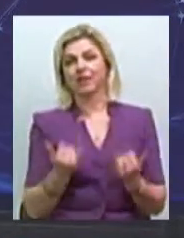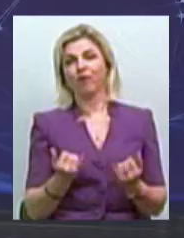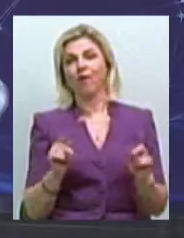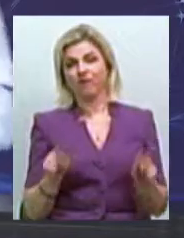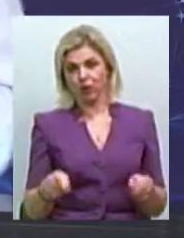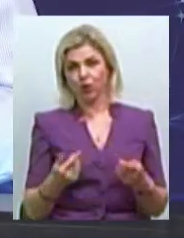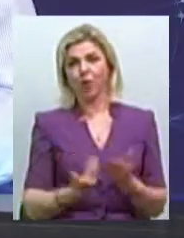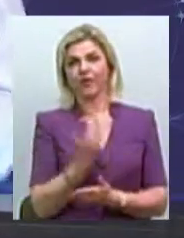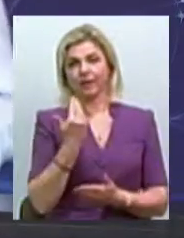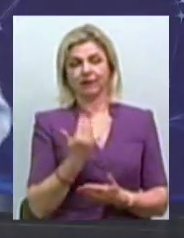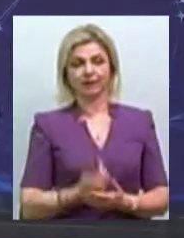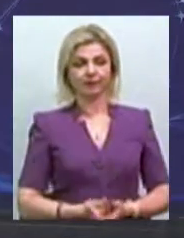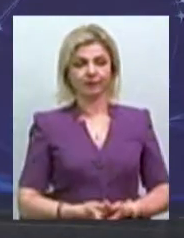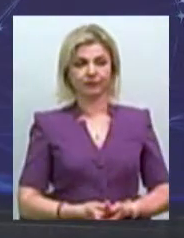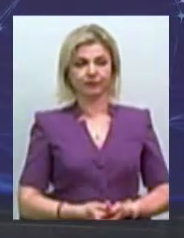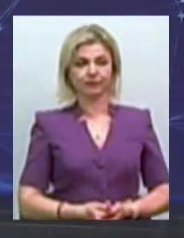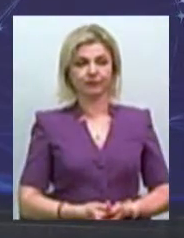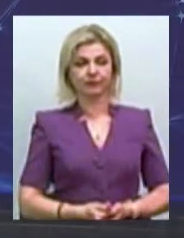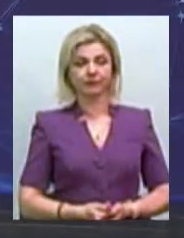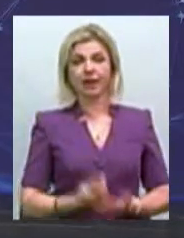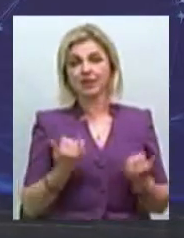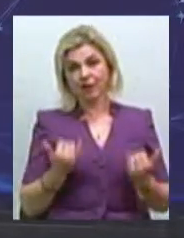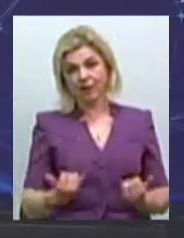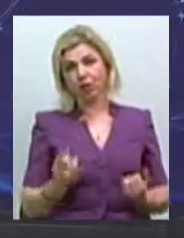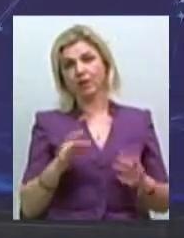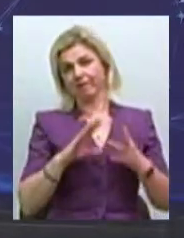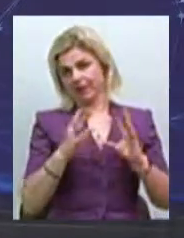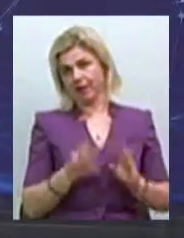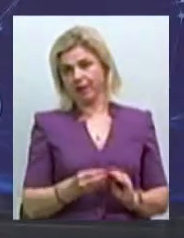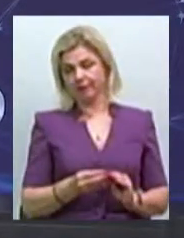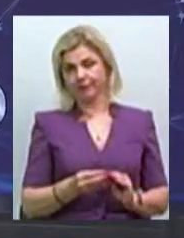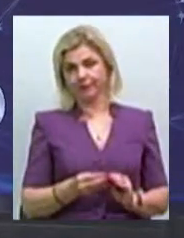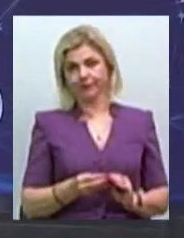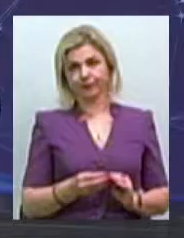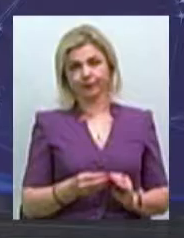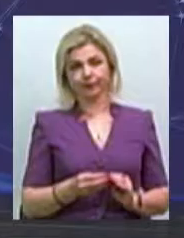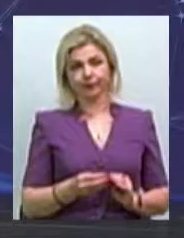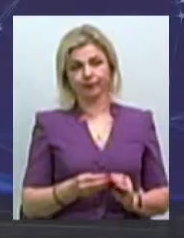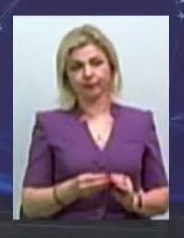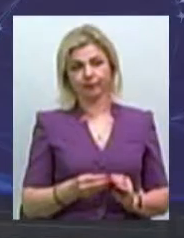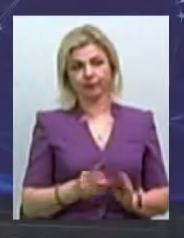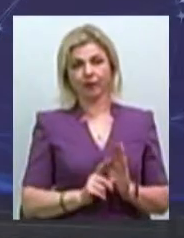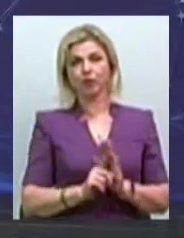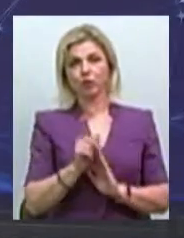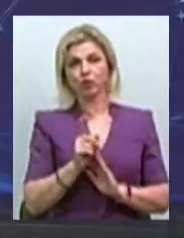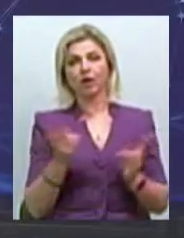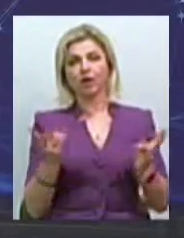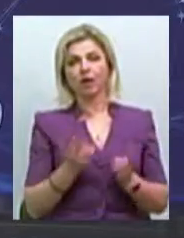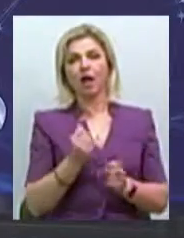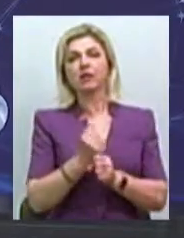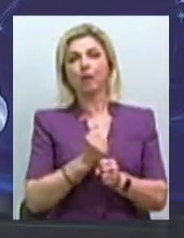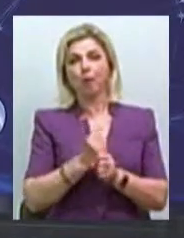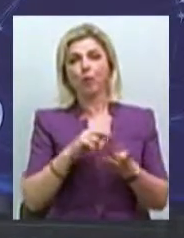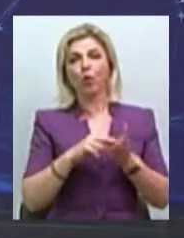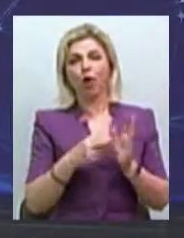відновити. Це потрібно... Ось на сьогоднішній день і взагалі? Дивіться. Щоб модернізувати? Да, спочатку потрібно розробляти